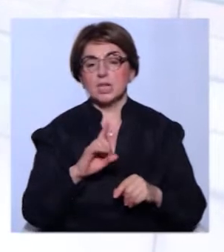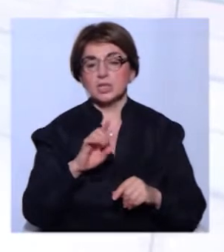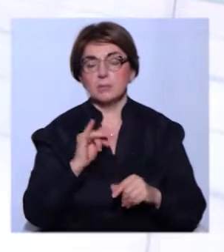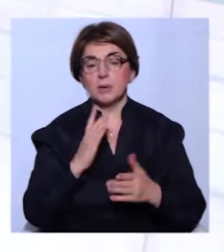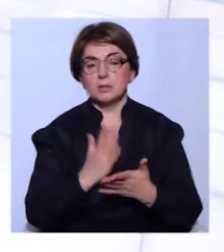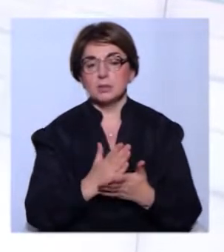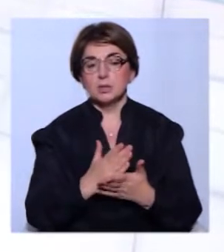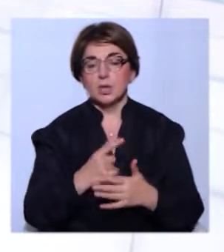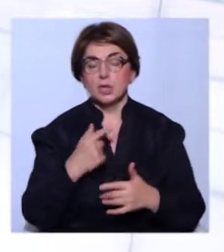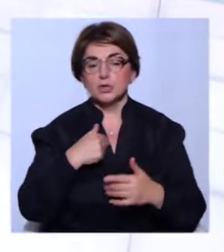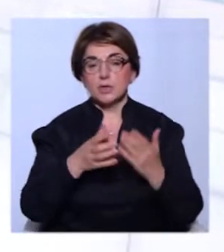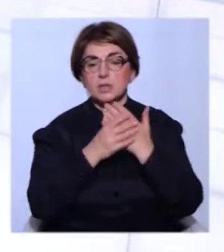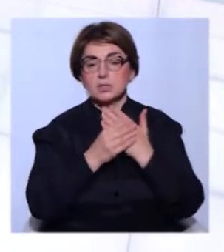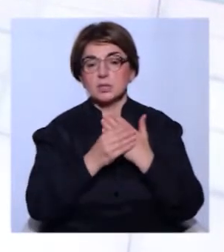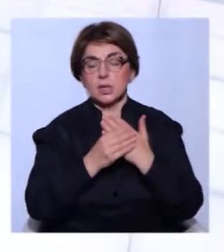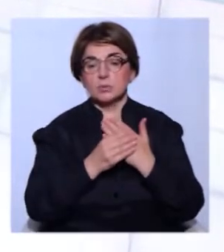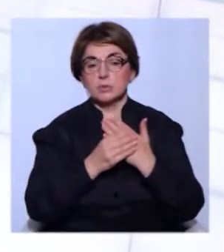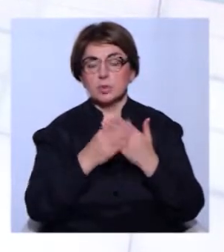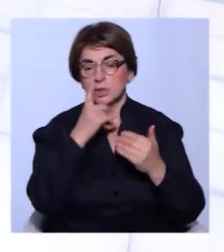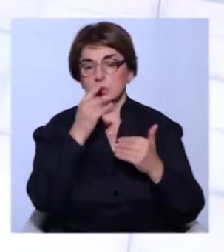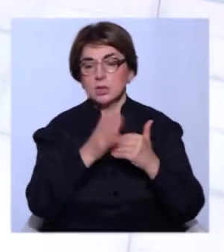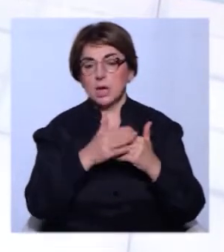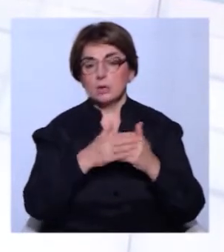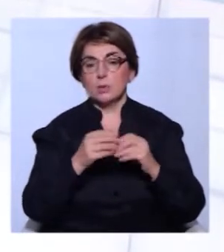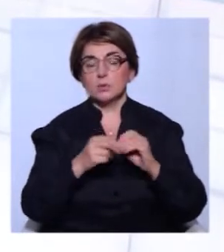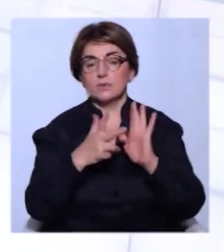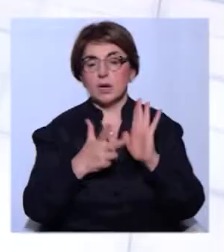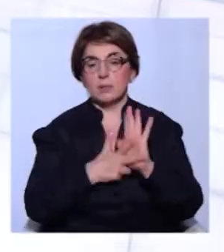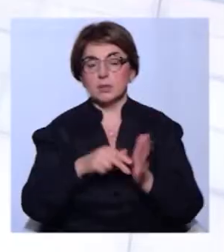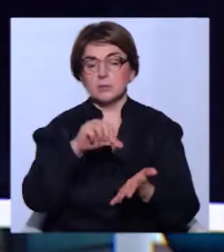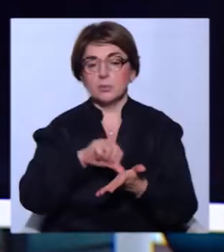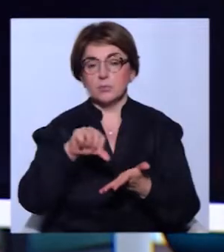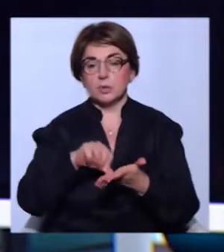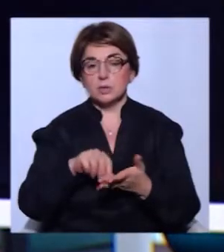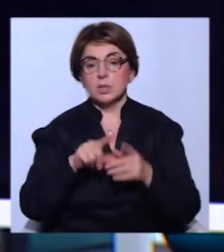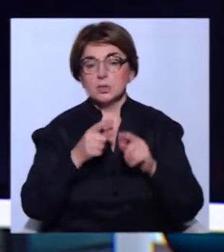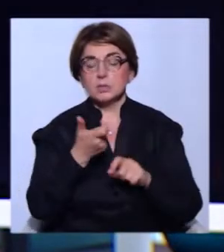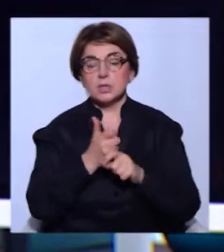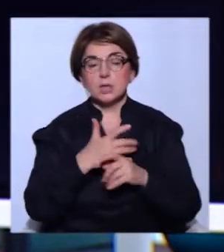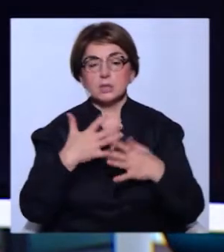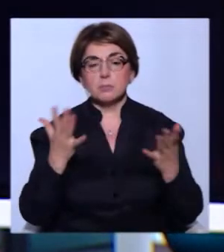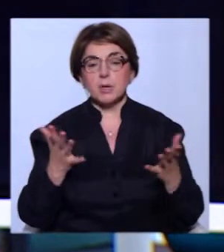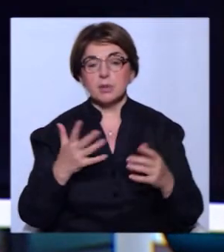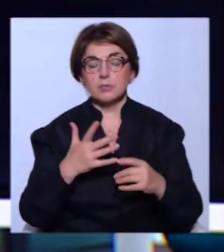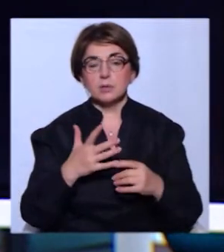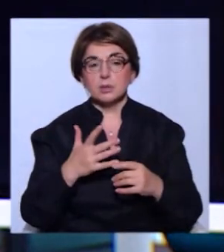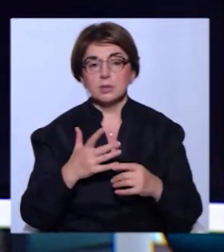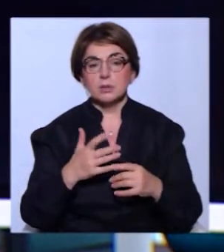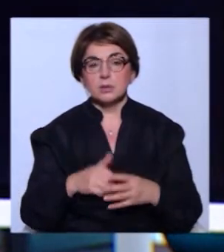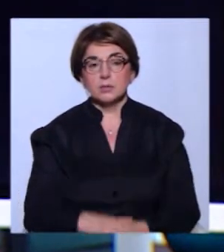ნახშირბადის ჩვენი სხეულის დაახლოებით 18% შეადგენს და ის ძალიან დიდი რაოდენობით